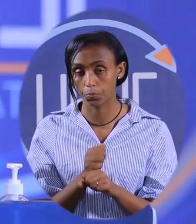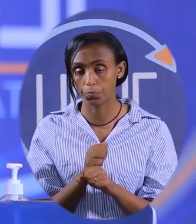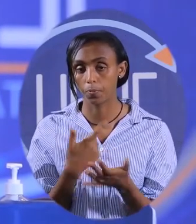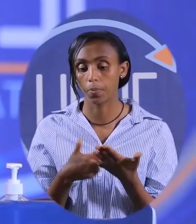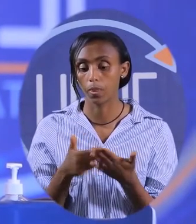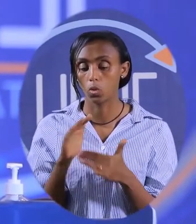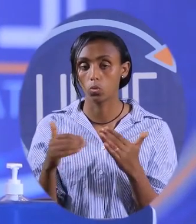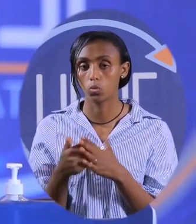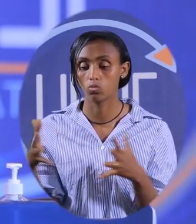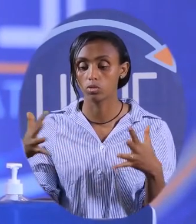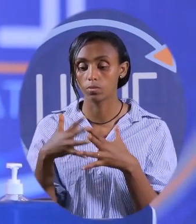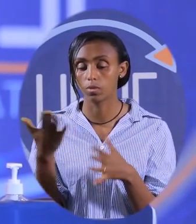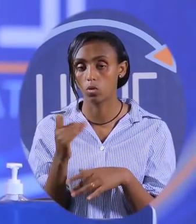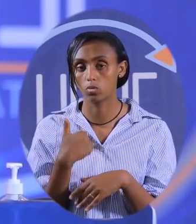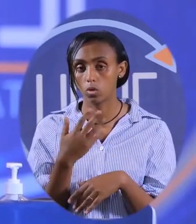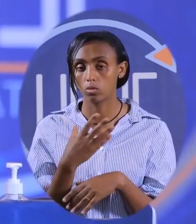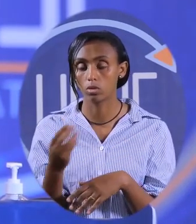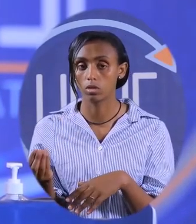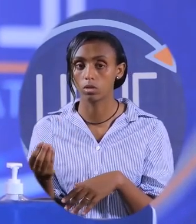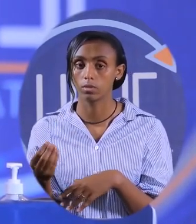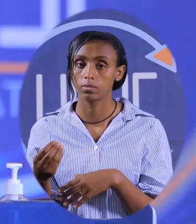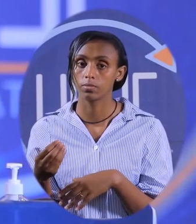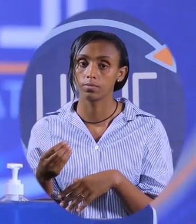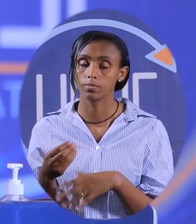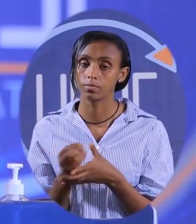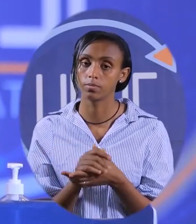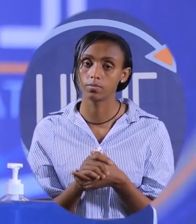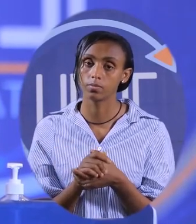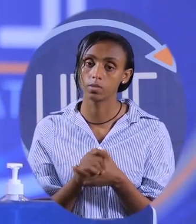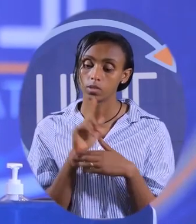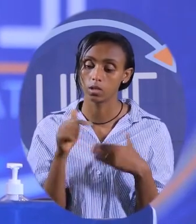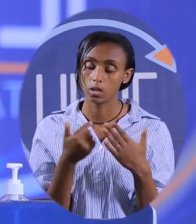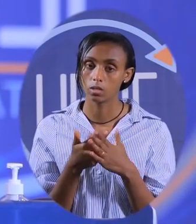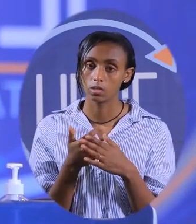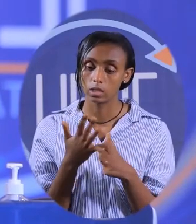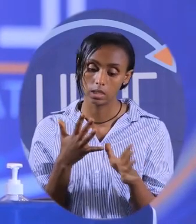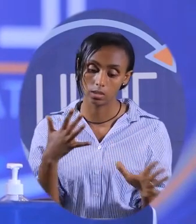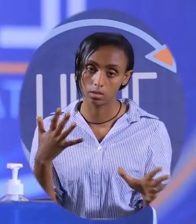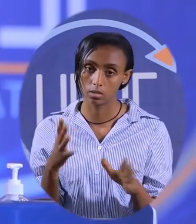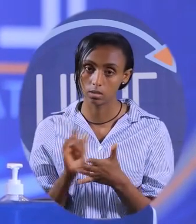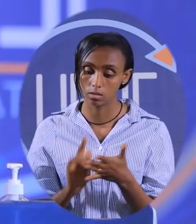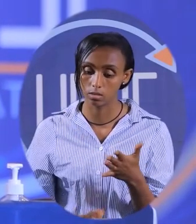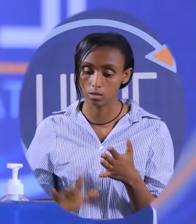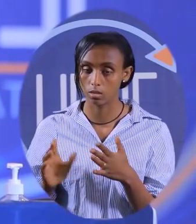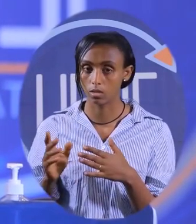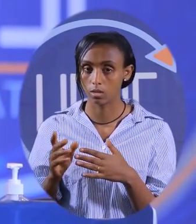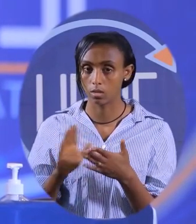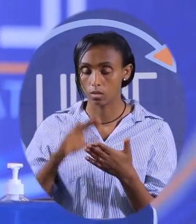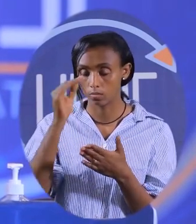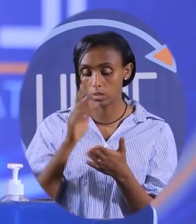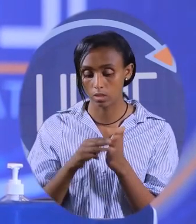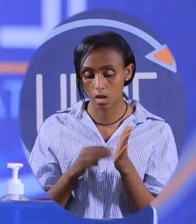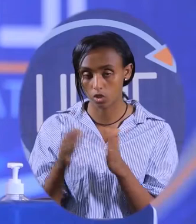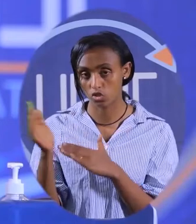አይደሉም። ይሄ ሁሉ ውስብስብ ነገሮች አሉና ስለዚህ ሊስት እናደርጋለን። የካሪኩለም ችግር አለ ፎር ሹር